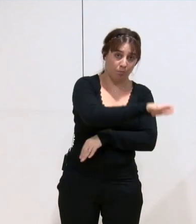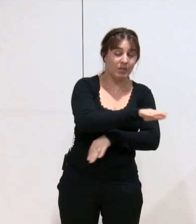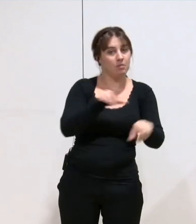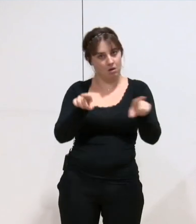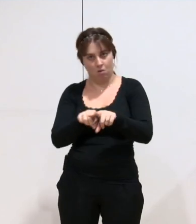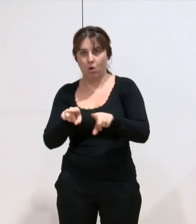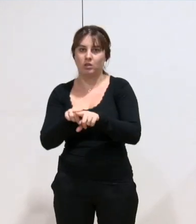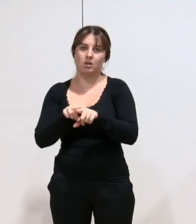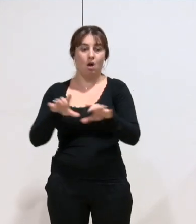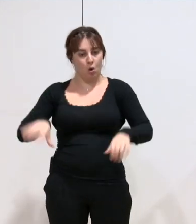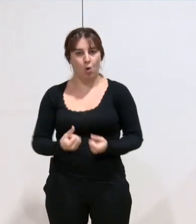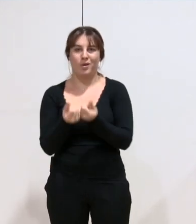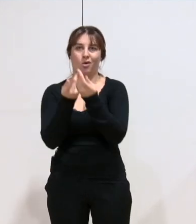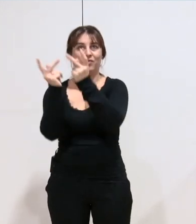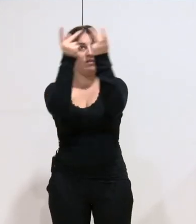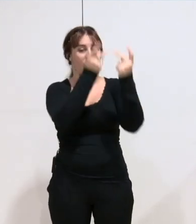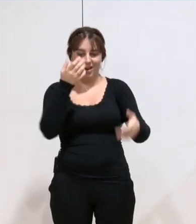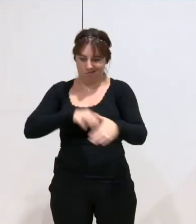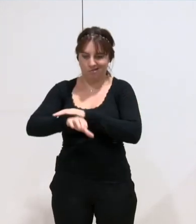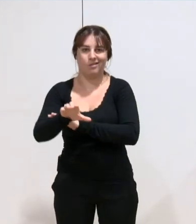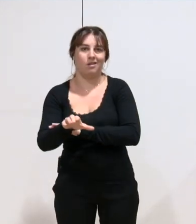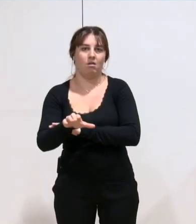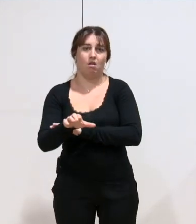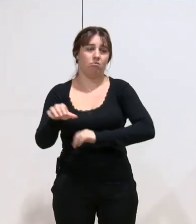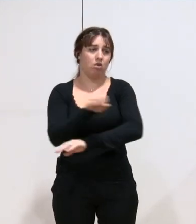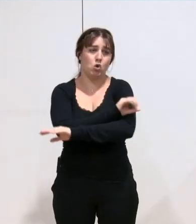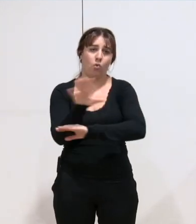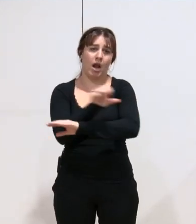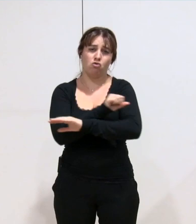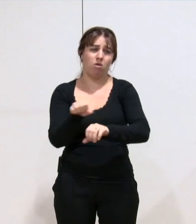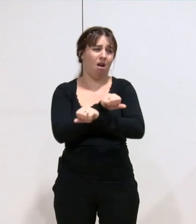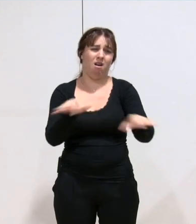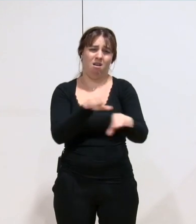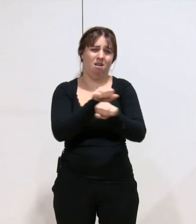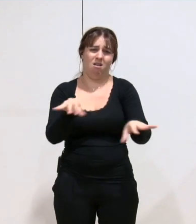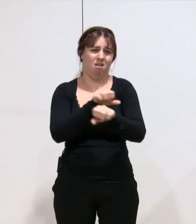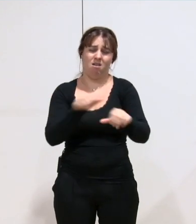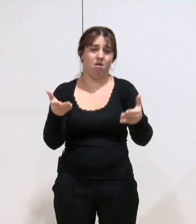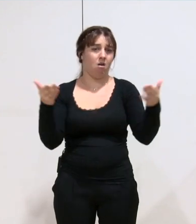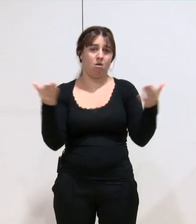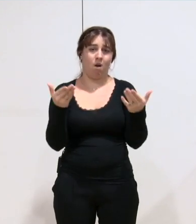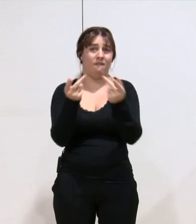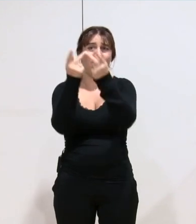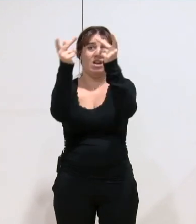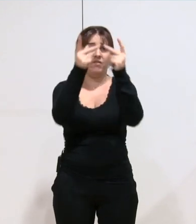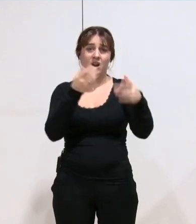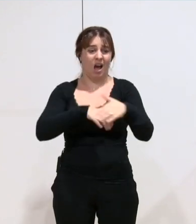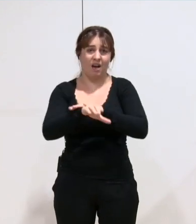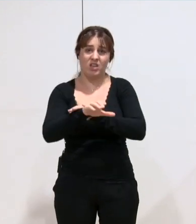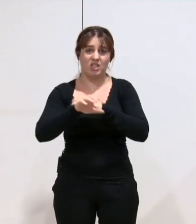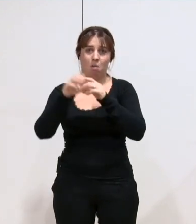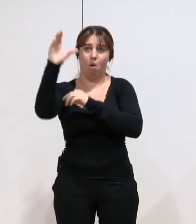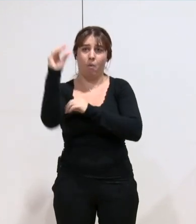la capacité d'investissement des villes. Les articles pleuvent en ce moment sur la baisse des investissements des villes et sur la